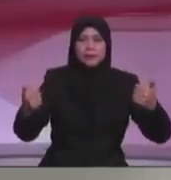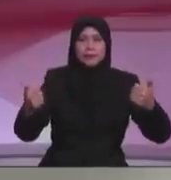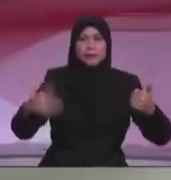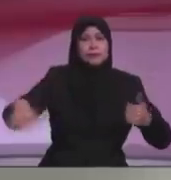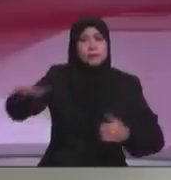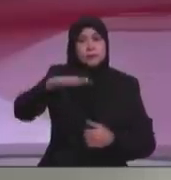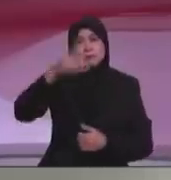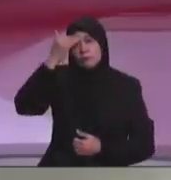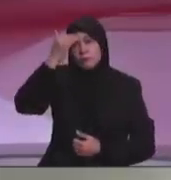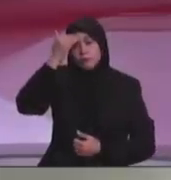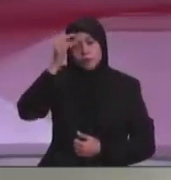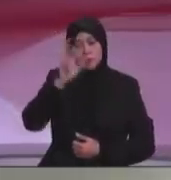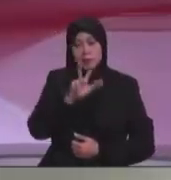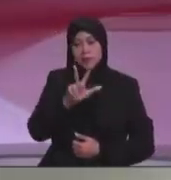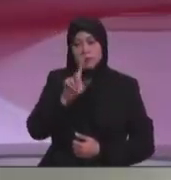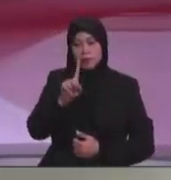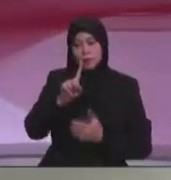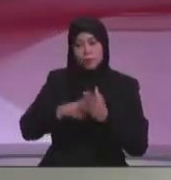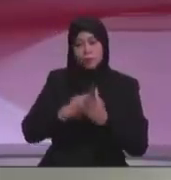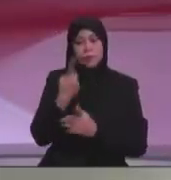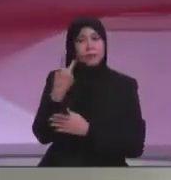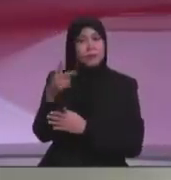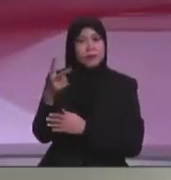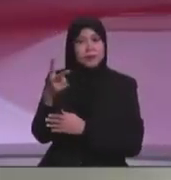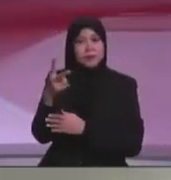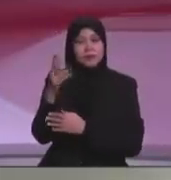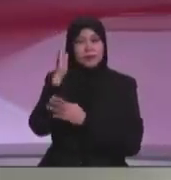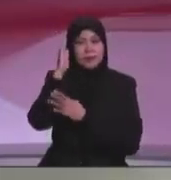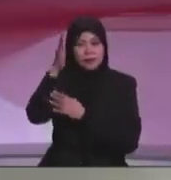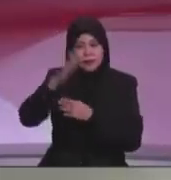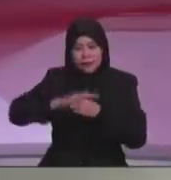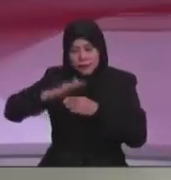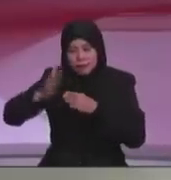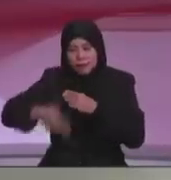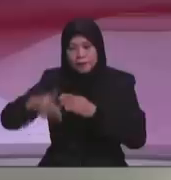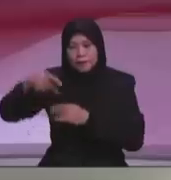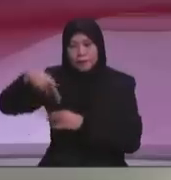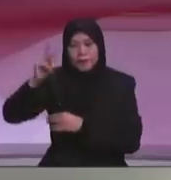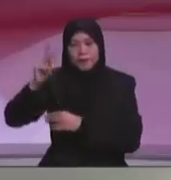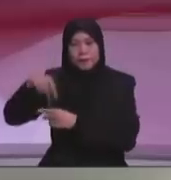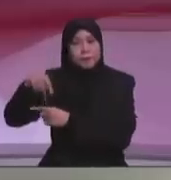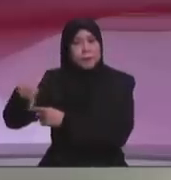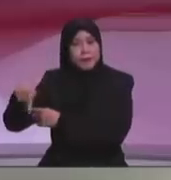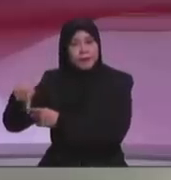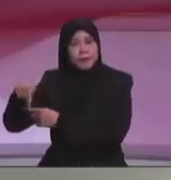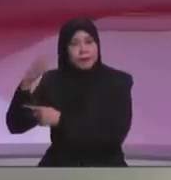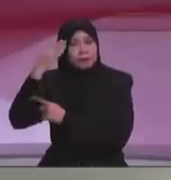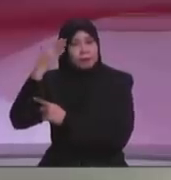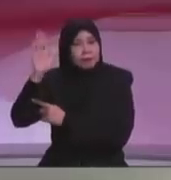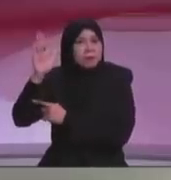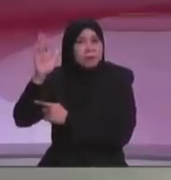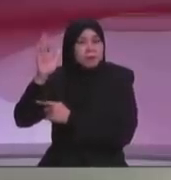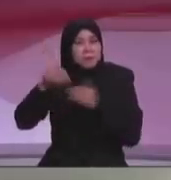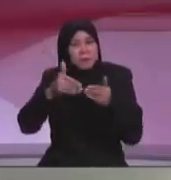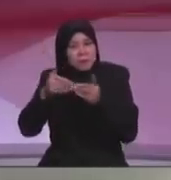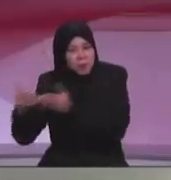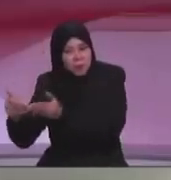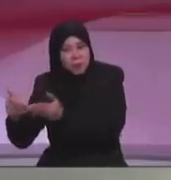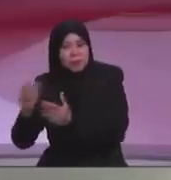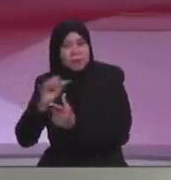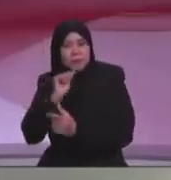tahu, 31 Disember akan berakhir PKPP. Tak tahu sama ada disambung atau